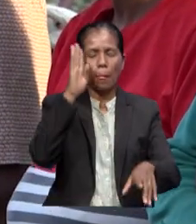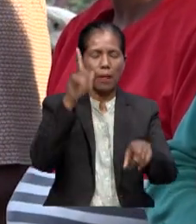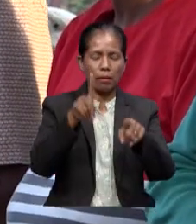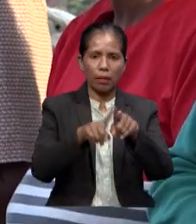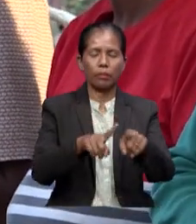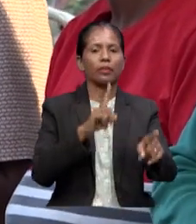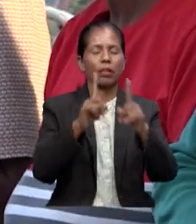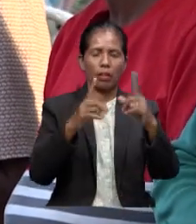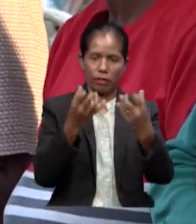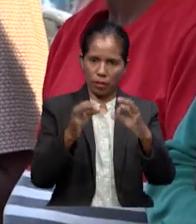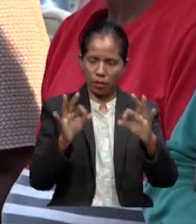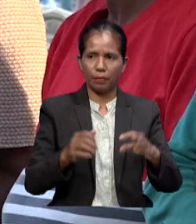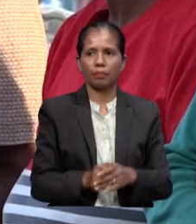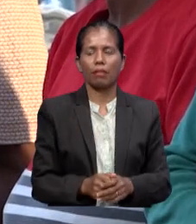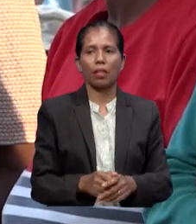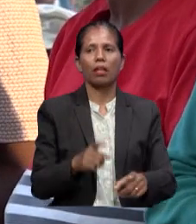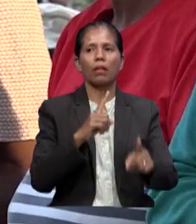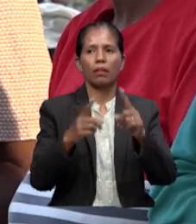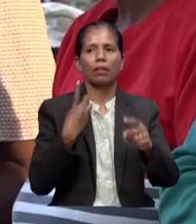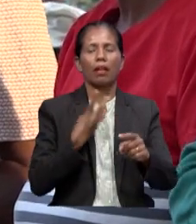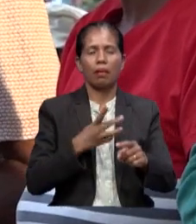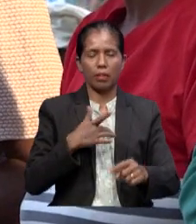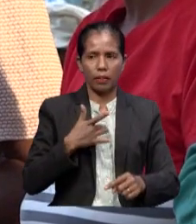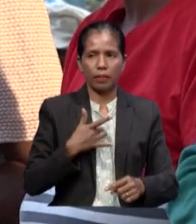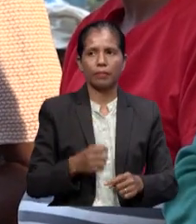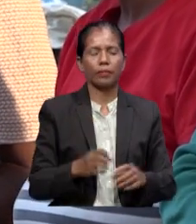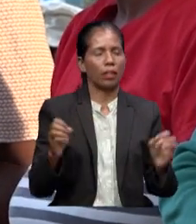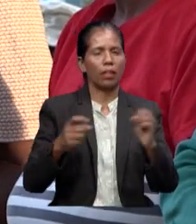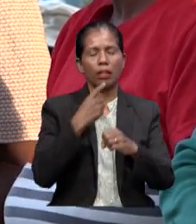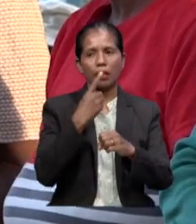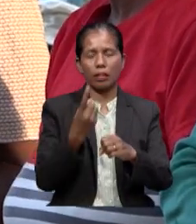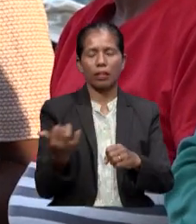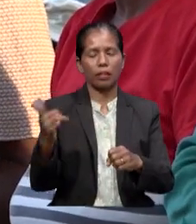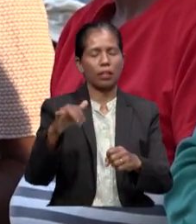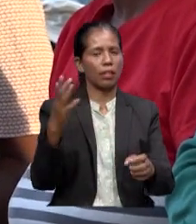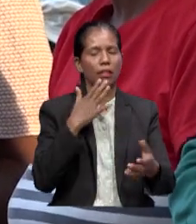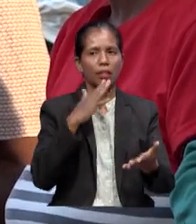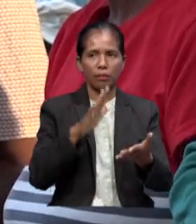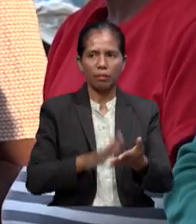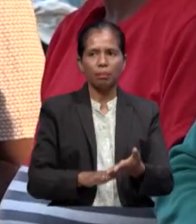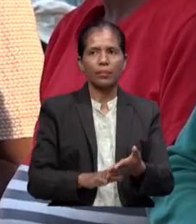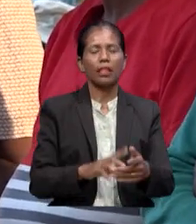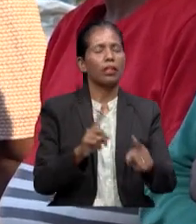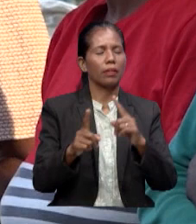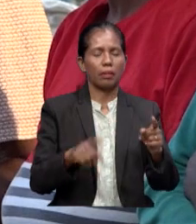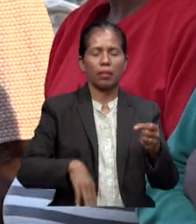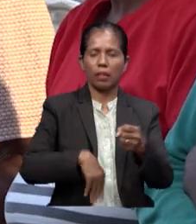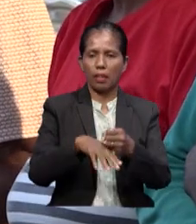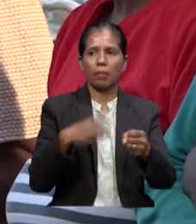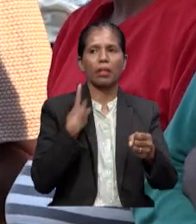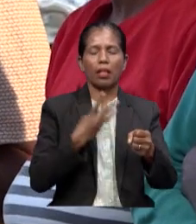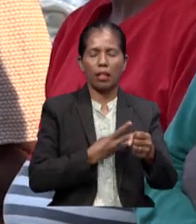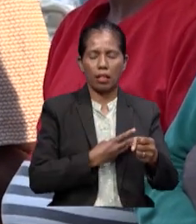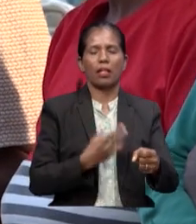kolia tona buat sih aku lihat ini maka misenti. Laos dia angkat ke sira lah dia. Laos sira mak tebi ami, mebi ami